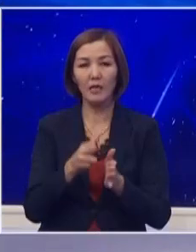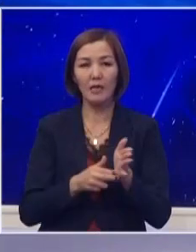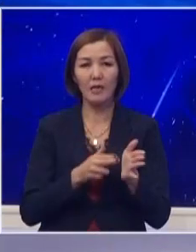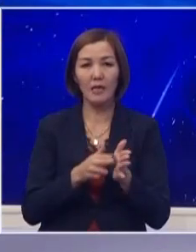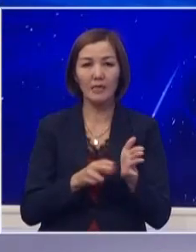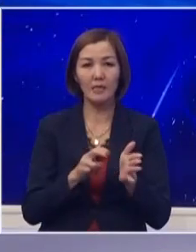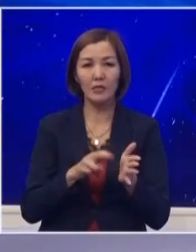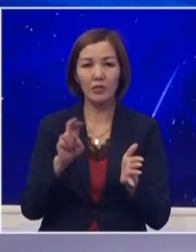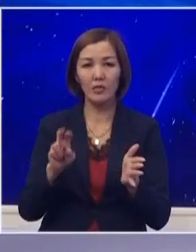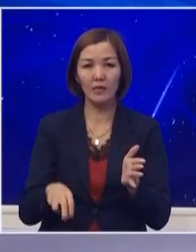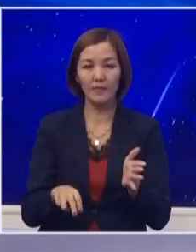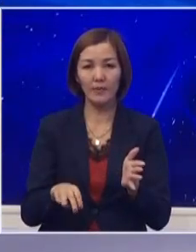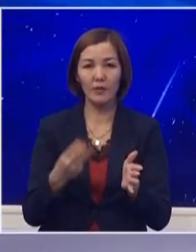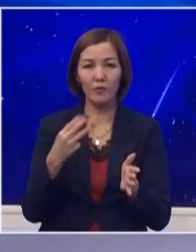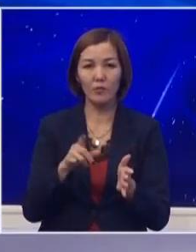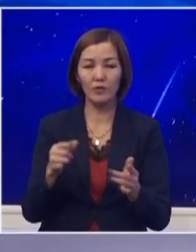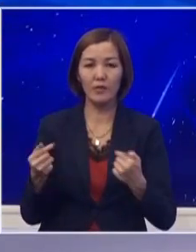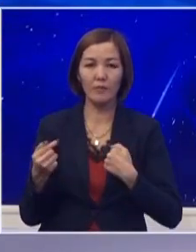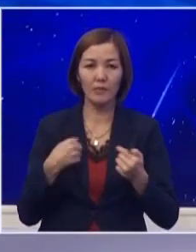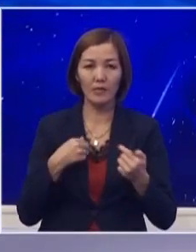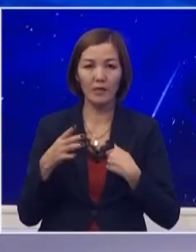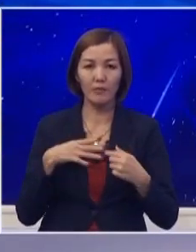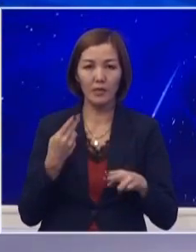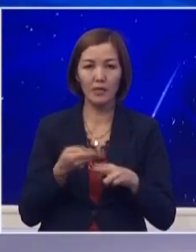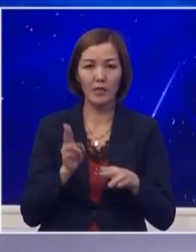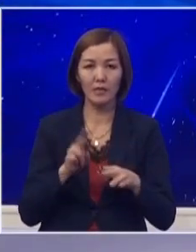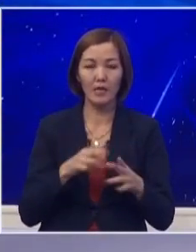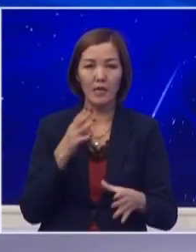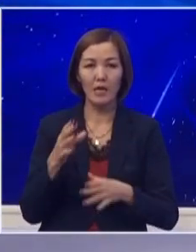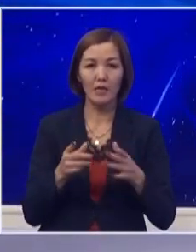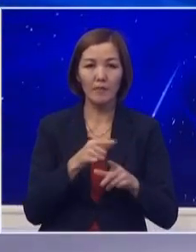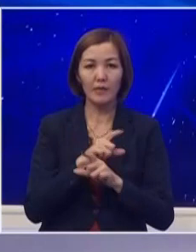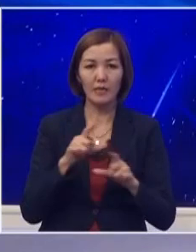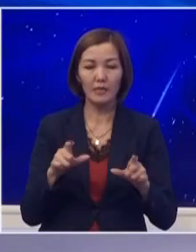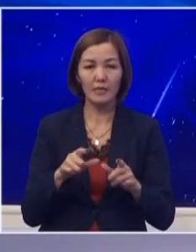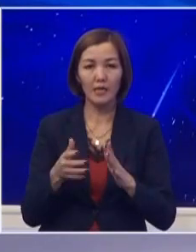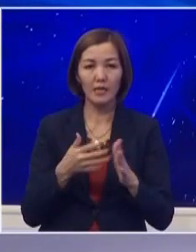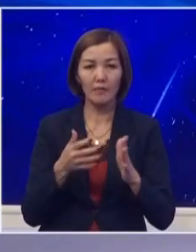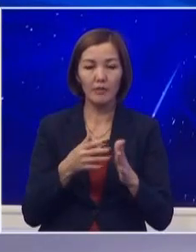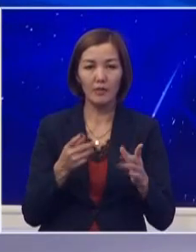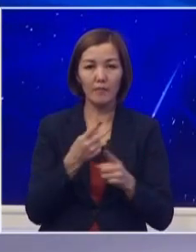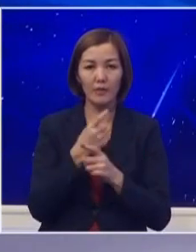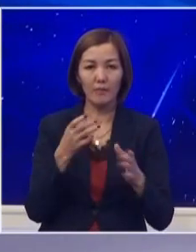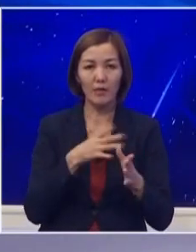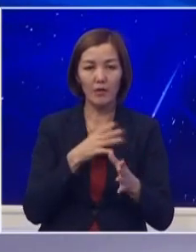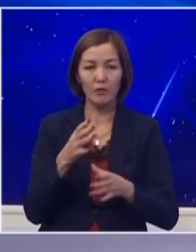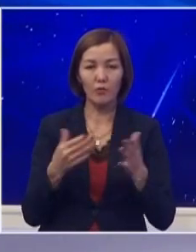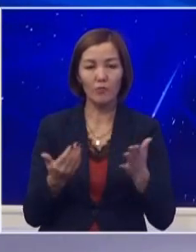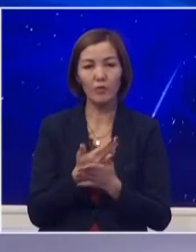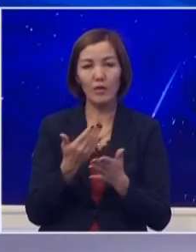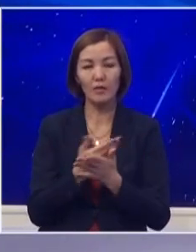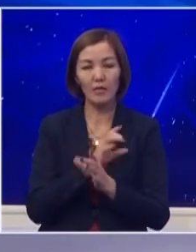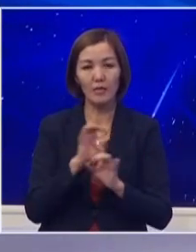Кореяда пойыз рельстен шығып, 30 адам зардап шекті. Сондай-ақ сарапшылар әлемде медицина маманы тапшы деп дабыл қағуда. Толығырақ